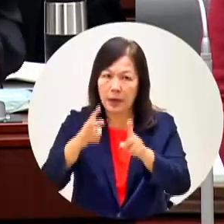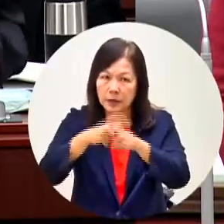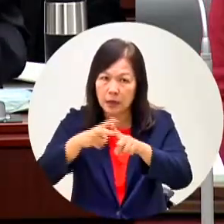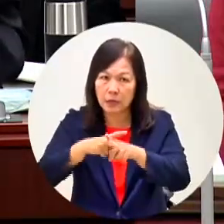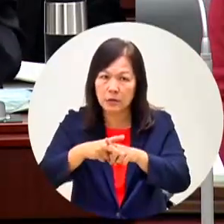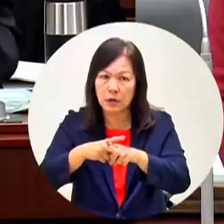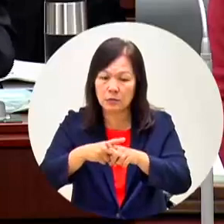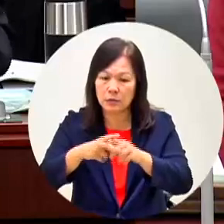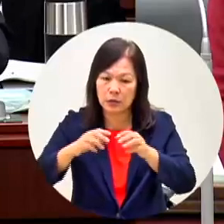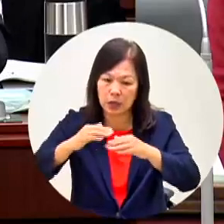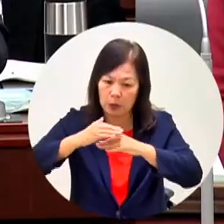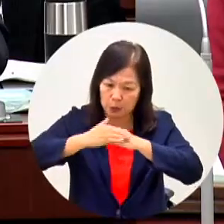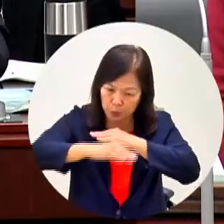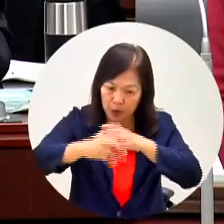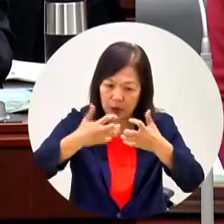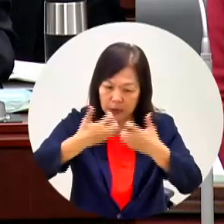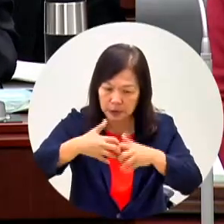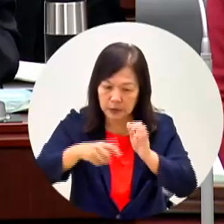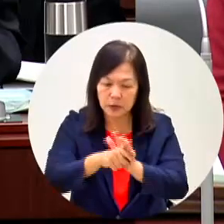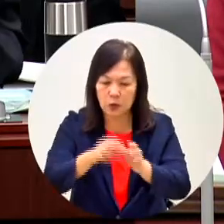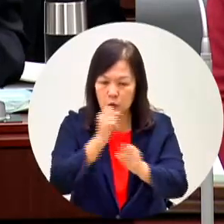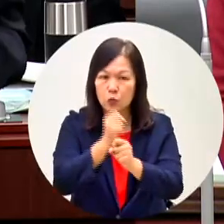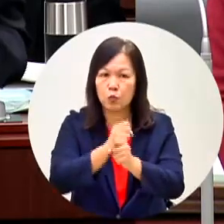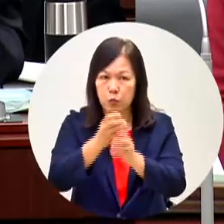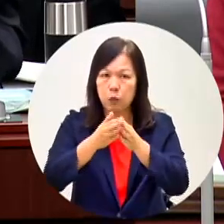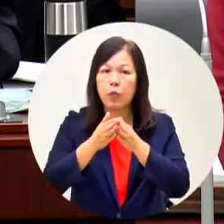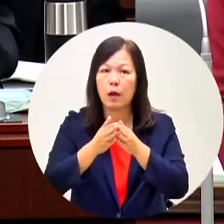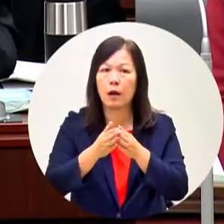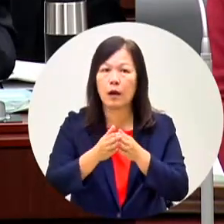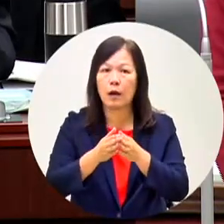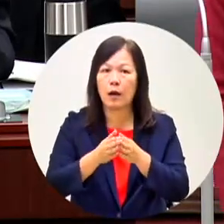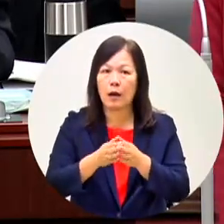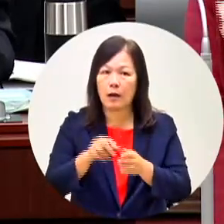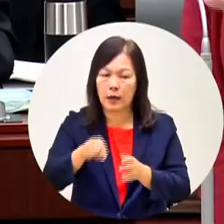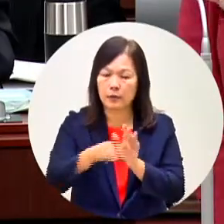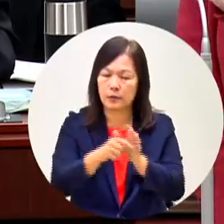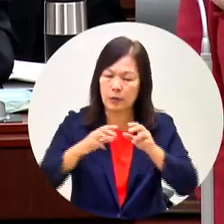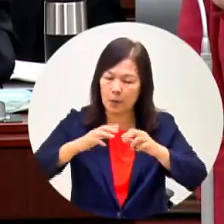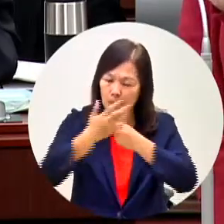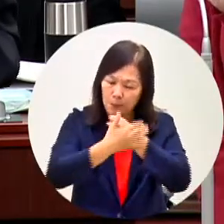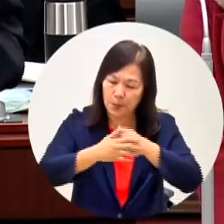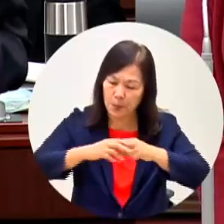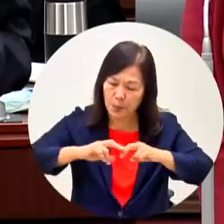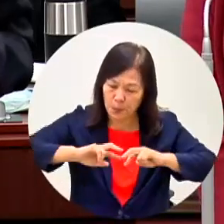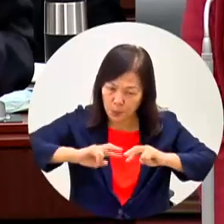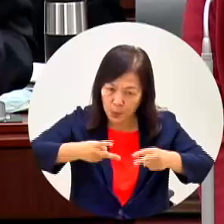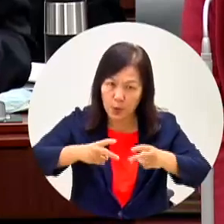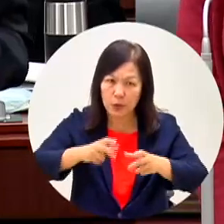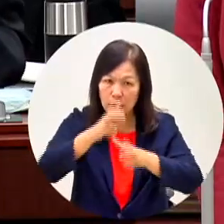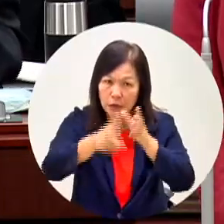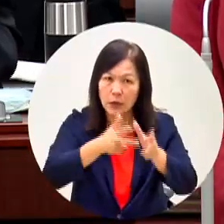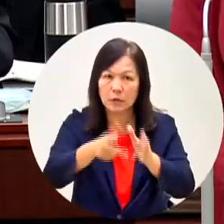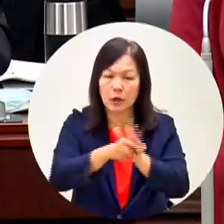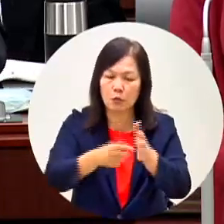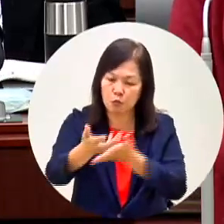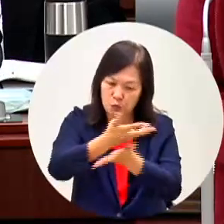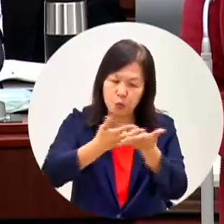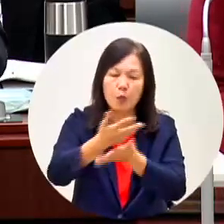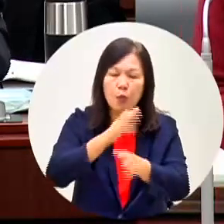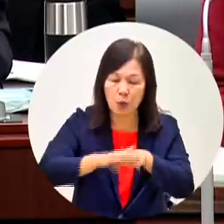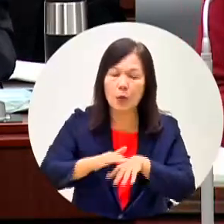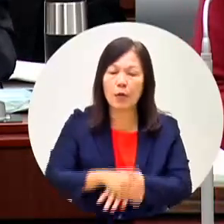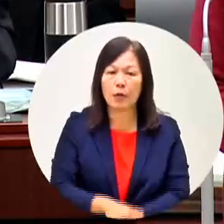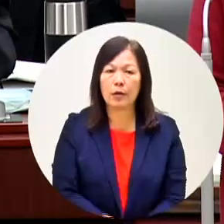处理，那这一个部分我会跟我们维护的厂商来做这一个沟通。那最后一个大概比较简